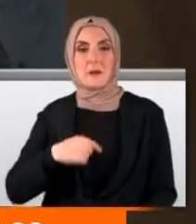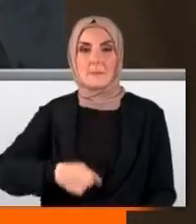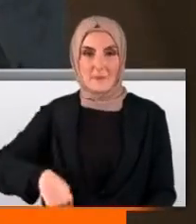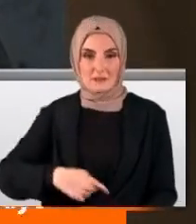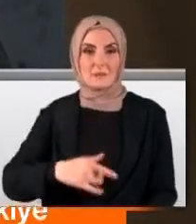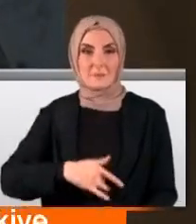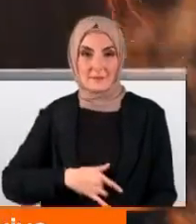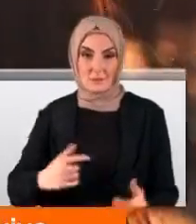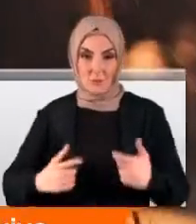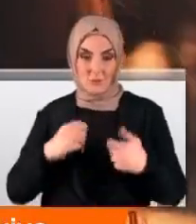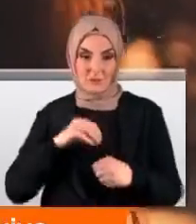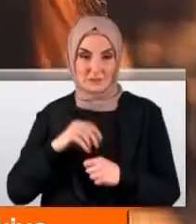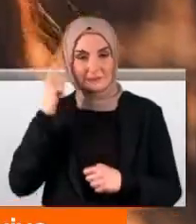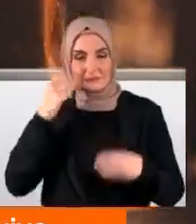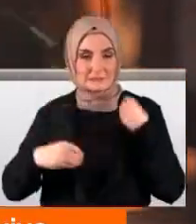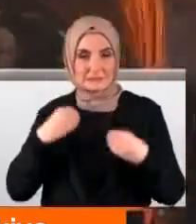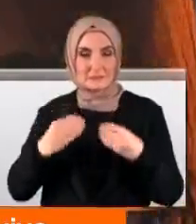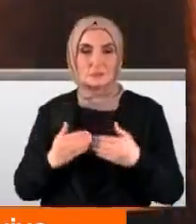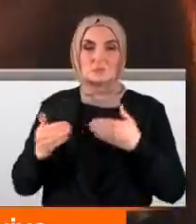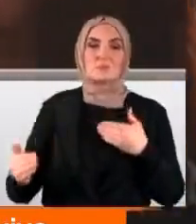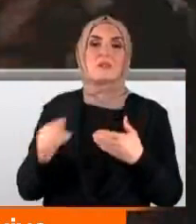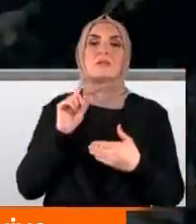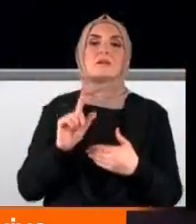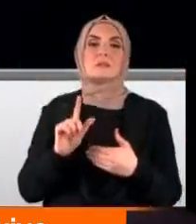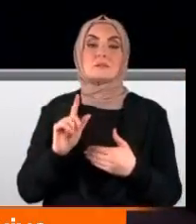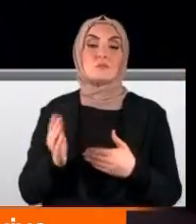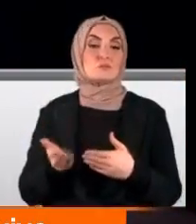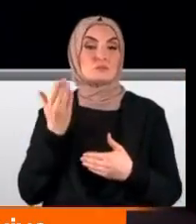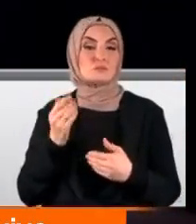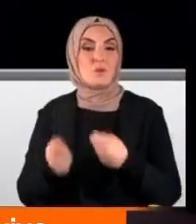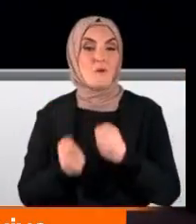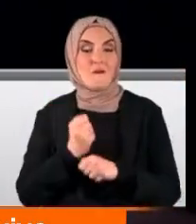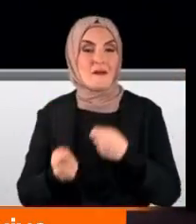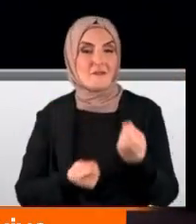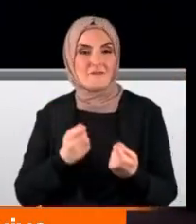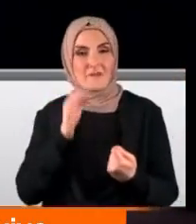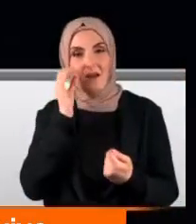uzak durmak çok önemli. Tabii burada en büyük görev erkeklere düşüyor.